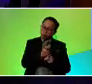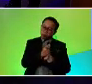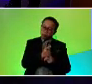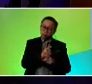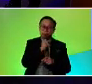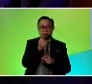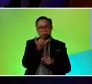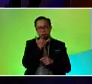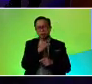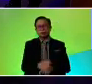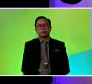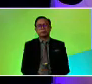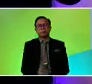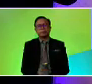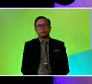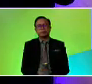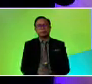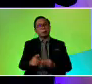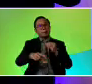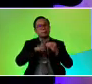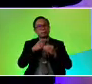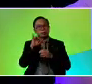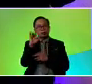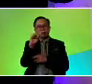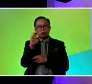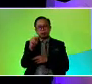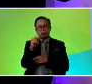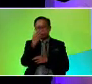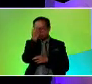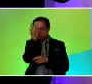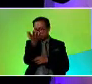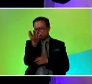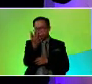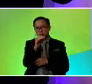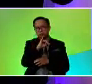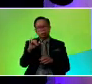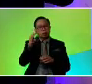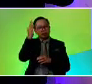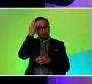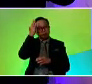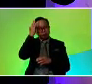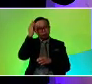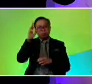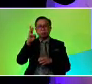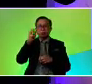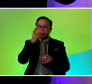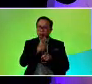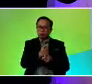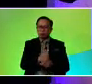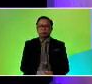sebagainya Iman tadi ada begitu oke tidak berpikir secara waras ataupun tidak